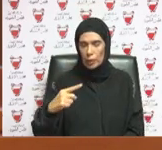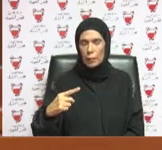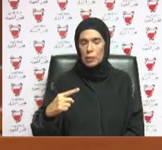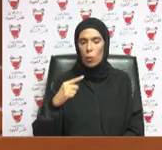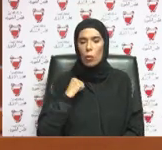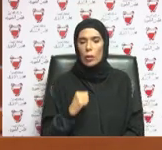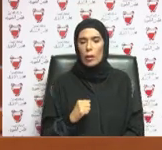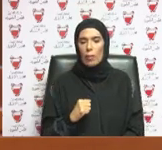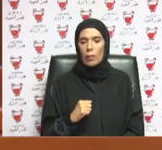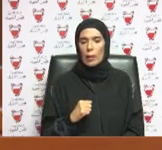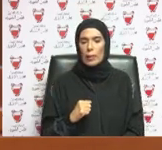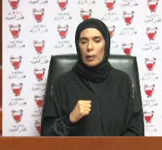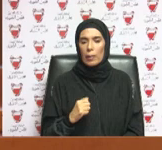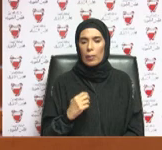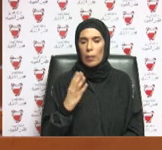الأول